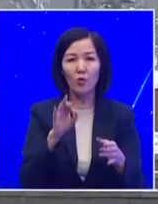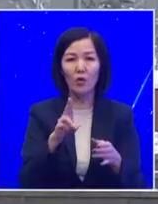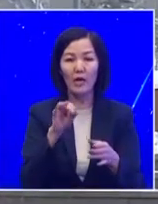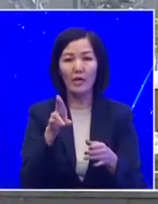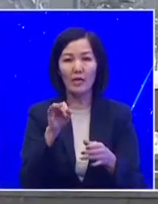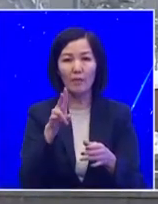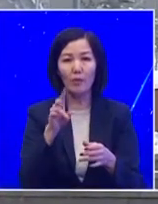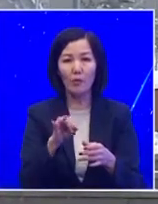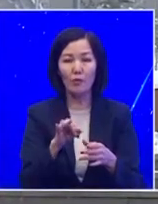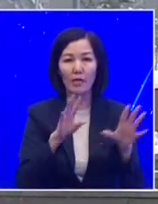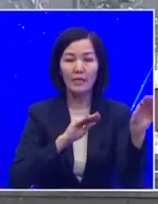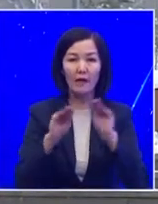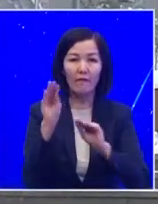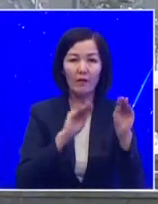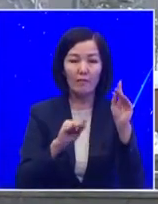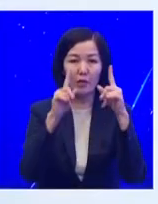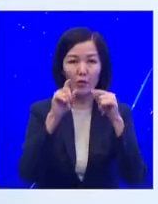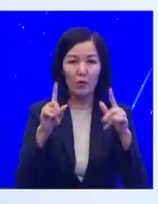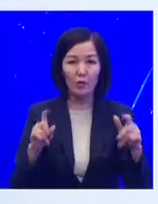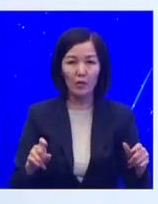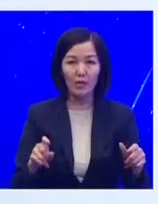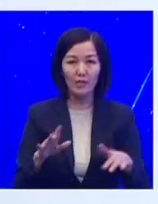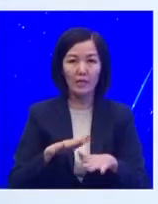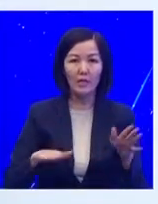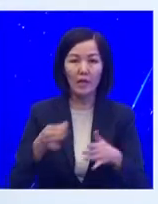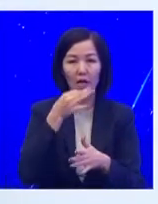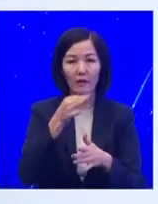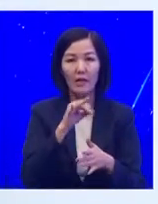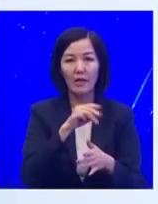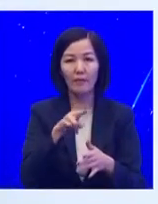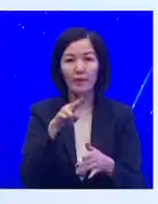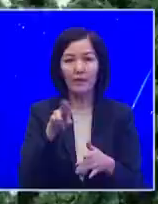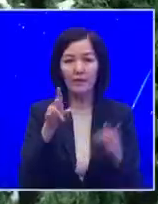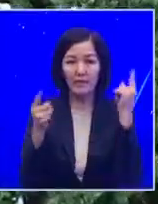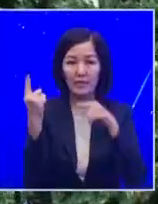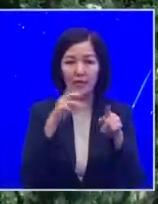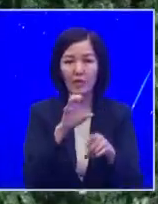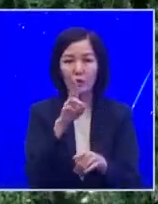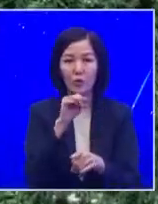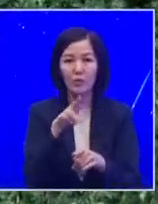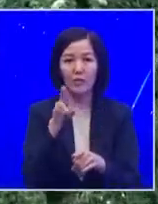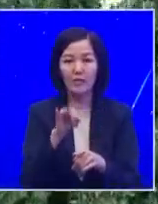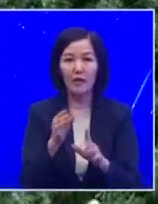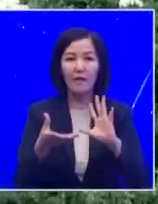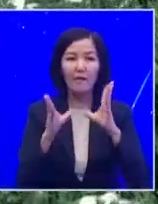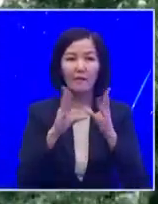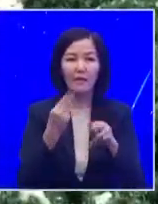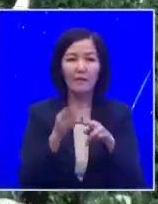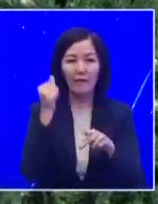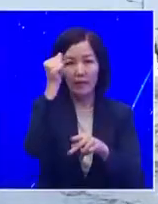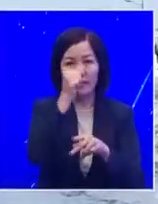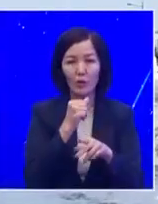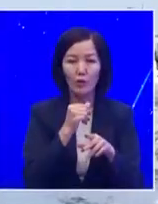Плюс». А за оформление елок и прилегающих территорий отвечает ИП «Дизайн-студия Цех». В целом, в этом году